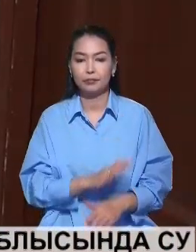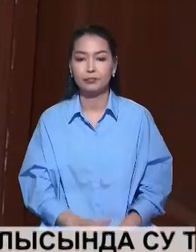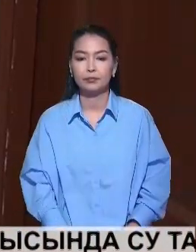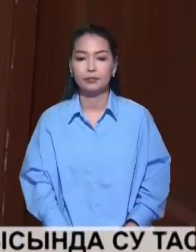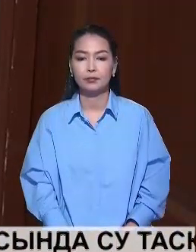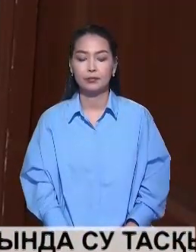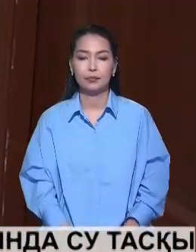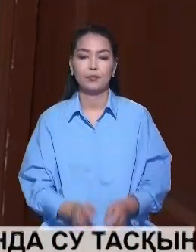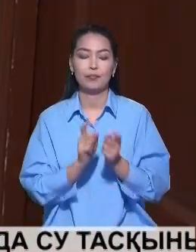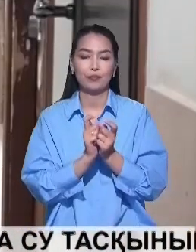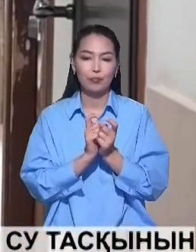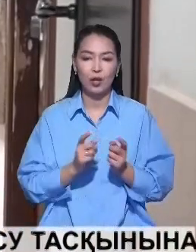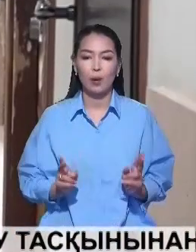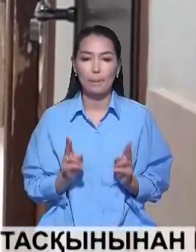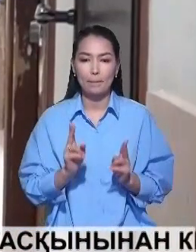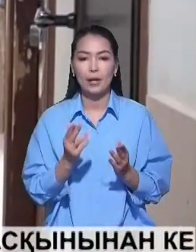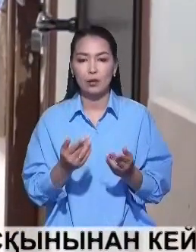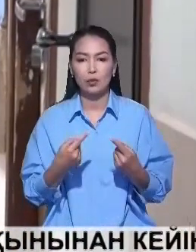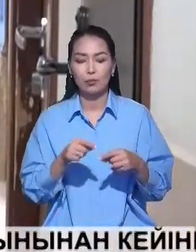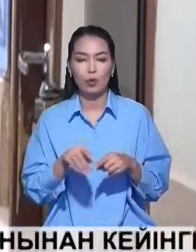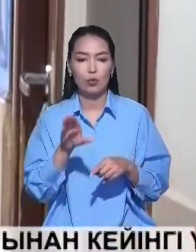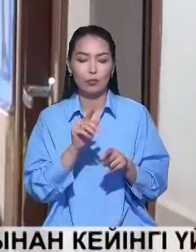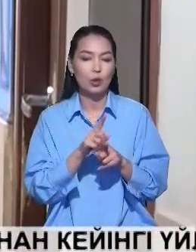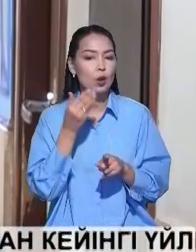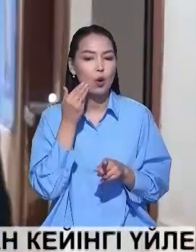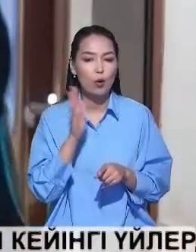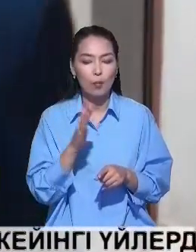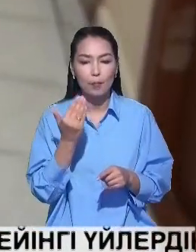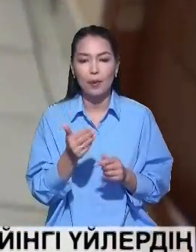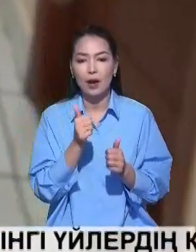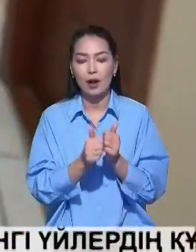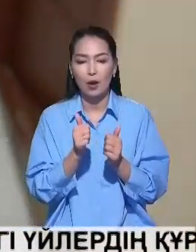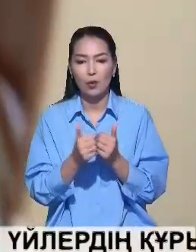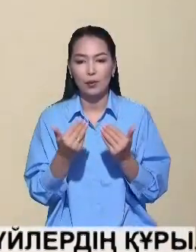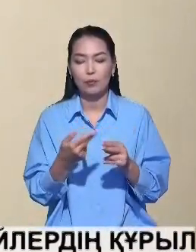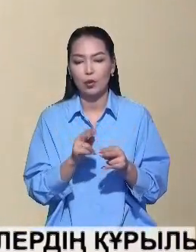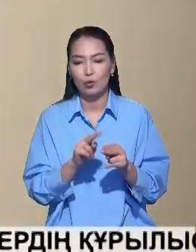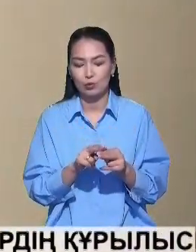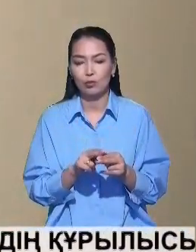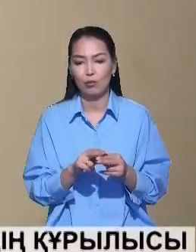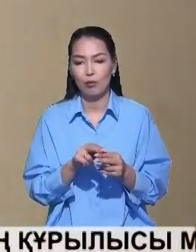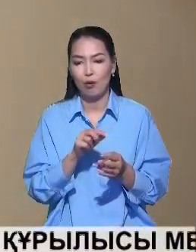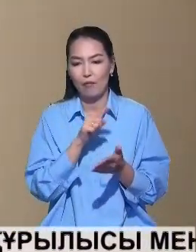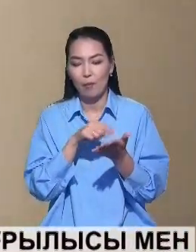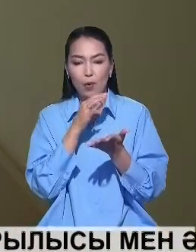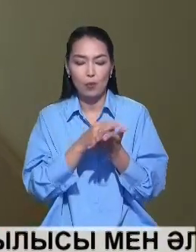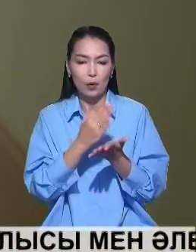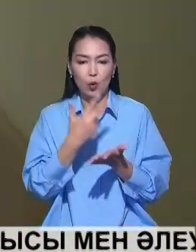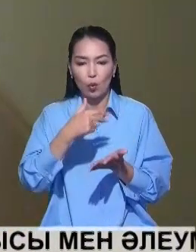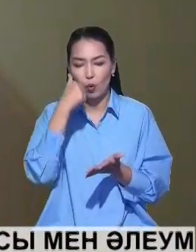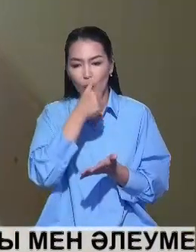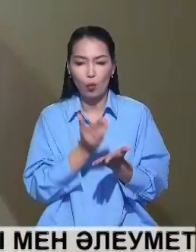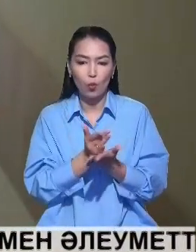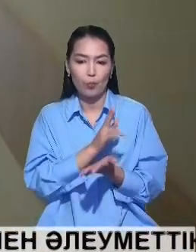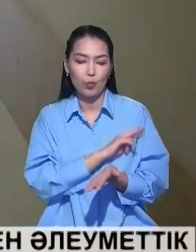Қылмыспен күресер құзырлы мекеменің қаржылық есебін жүргізу оңай емес. Мұнда әр тиынның есебі сұрауы бар. Бірақ осы міндетті 30 жылдай абыроймен атқарған